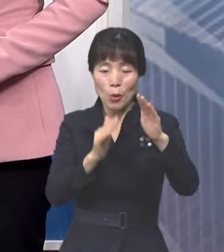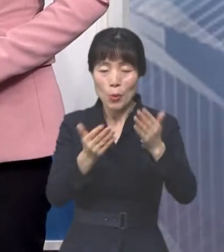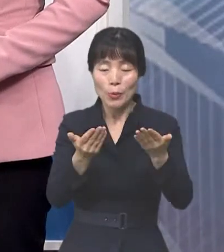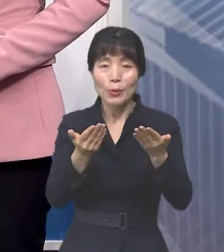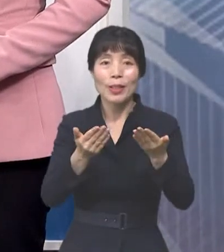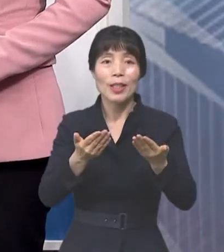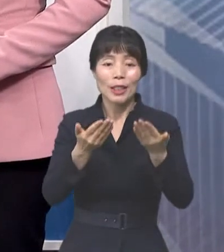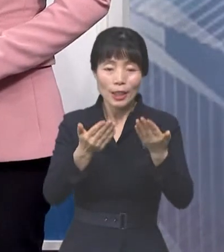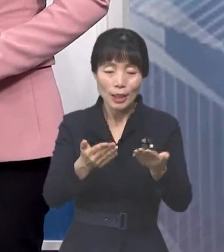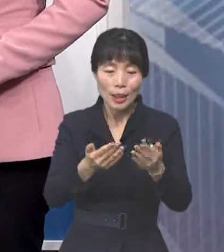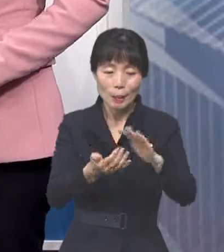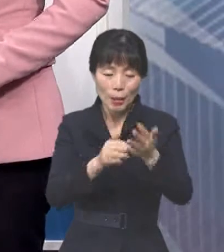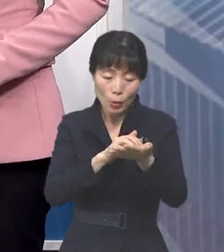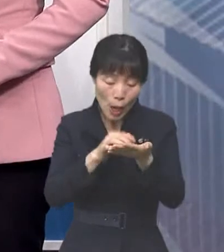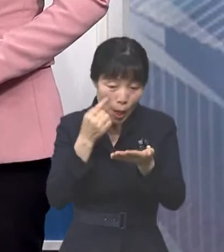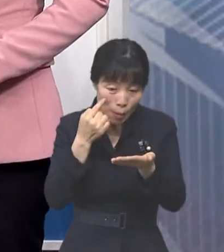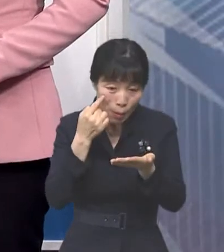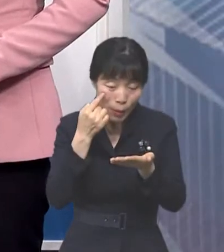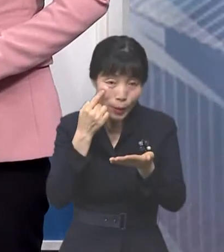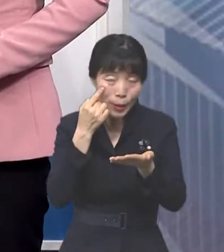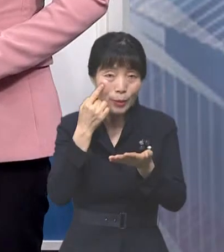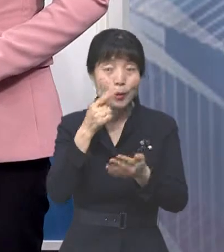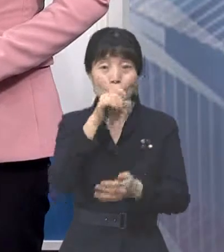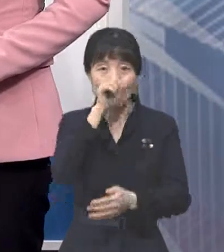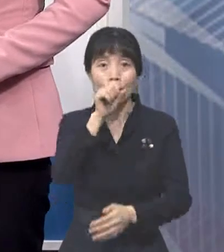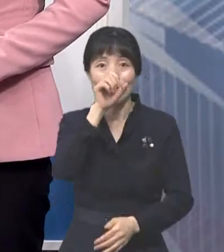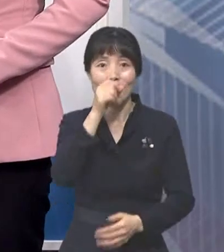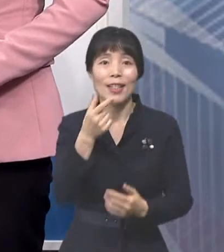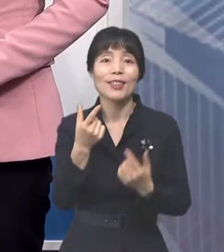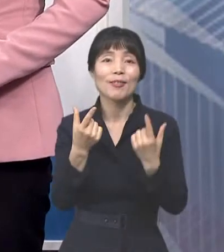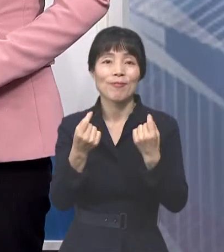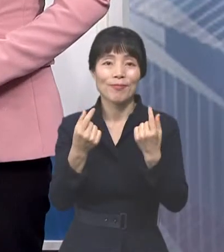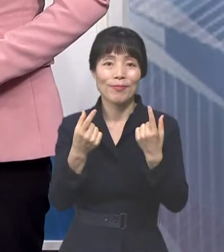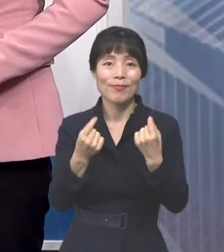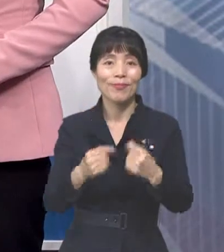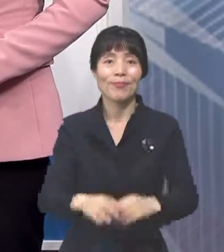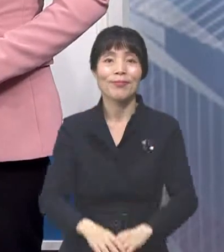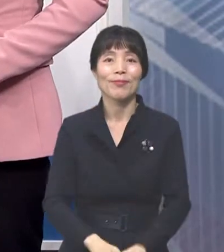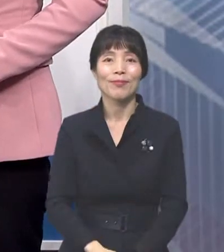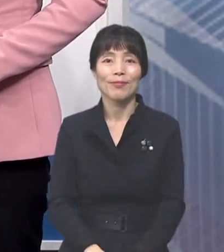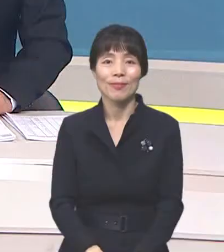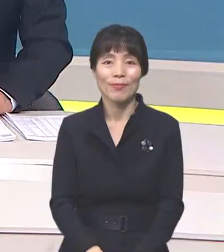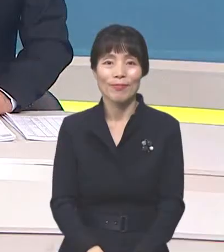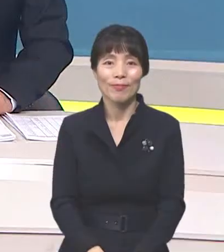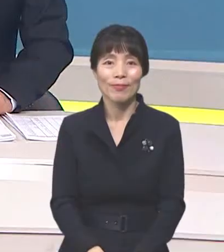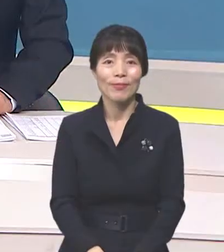황금 연휴를 만들어 보시는 건 어떨까 싶습니다. 티브로드 뉴스 권예솔입니다.